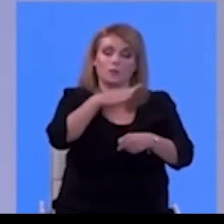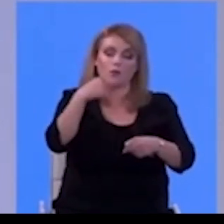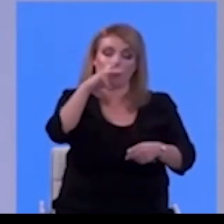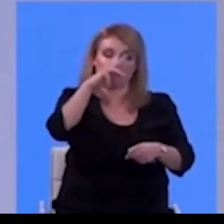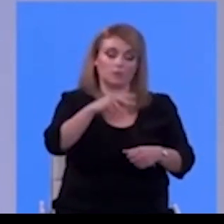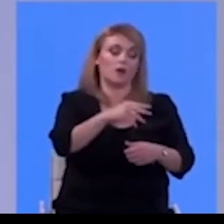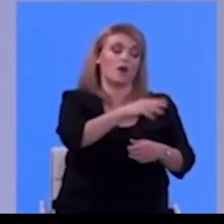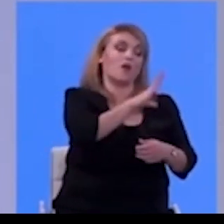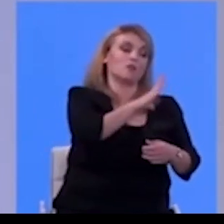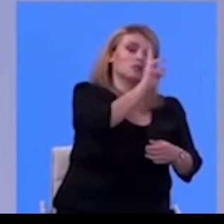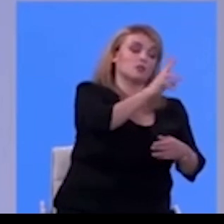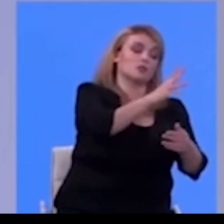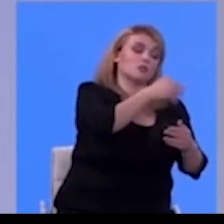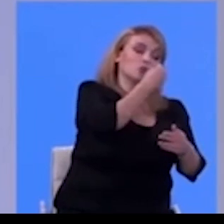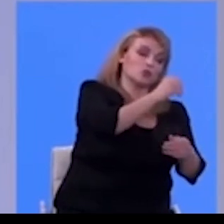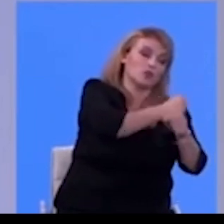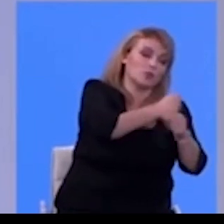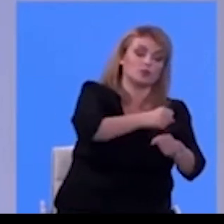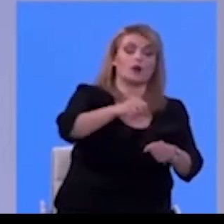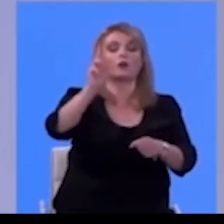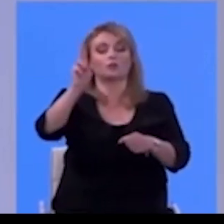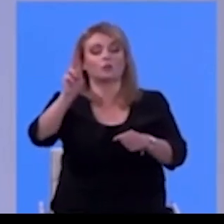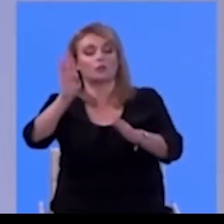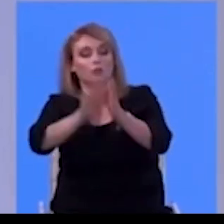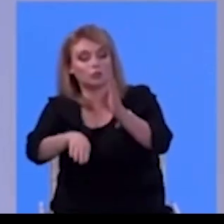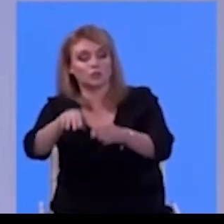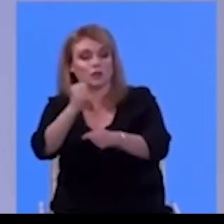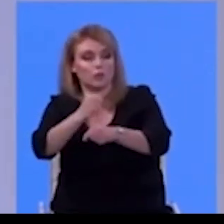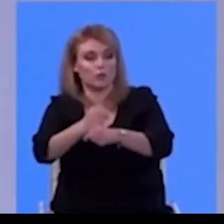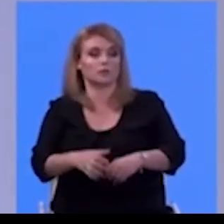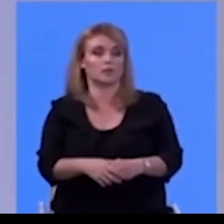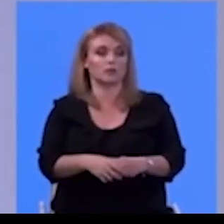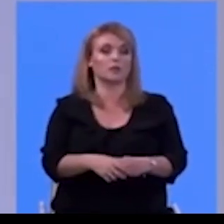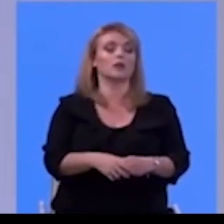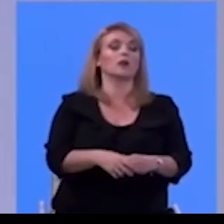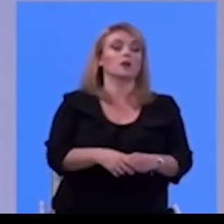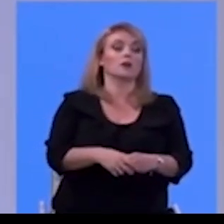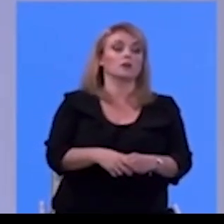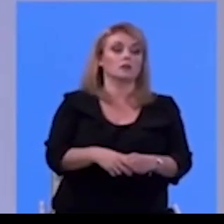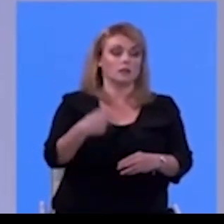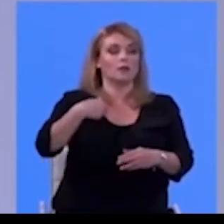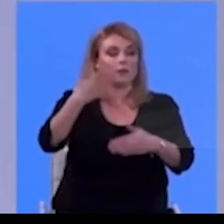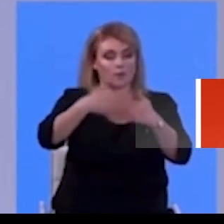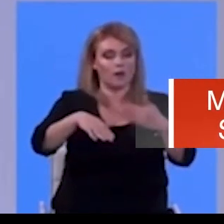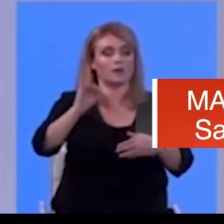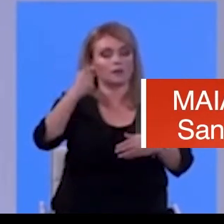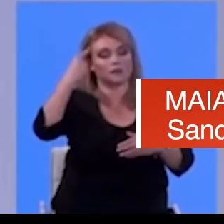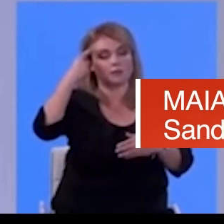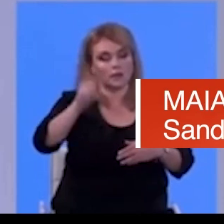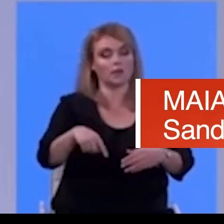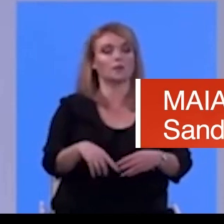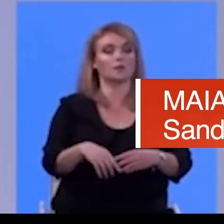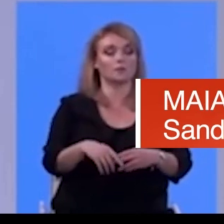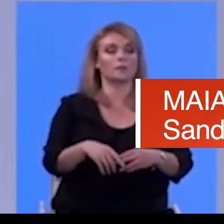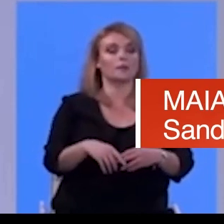puțin bine, din diferite motive. Acolo unde există întrebări de integritate, instituțiile trebuie să vină și să